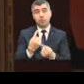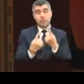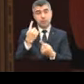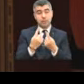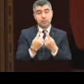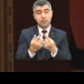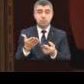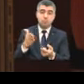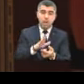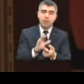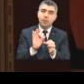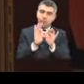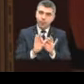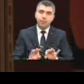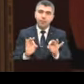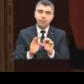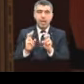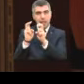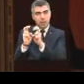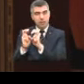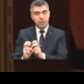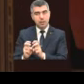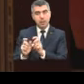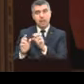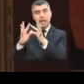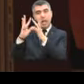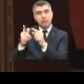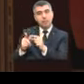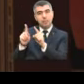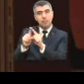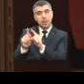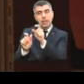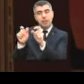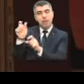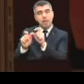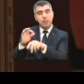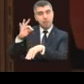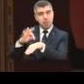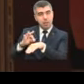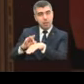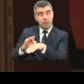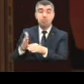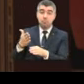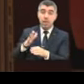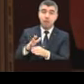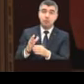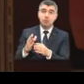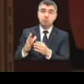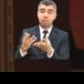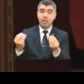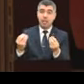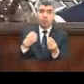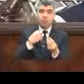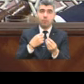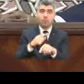قليل الفتك، راه العدد ديال المصابين يقدر يعطينا واحد العدد واحد النسبه ديال الفتك، فبالتالي حنا في غنى.